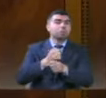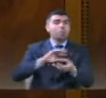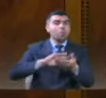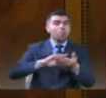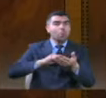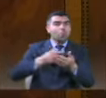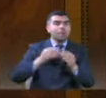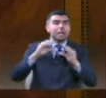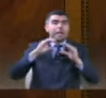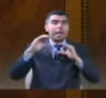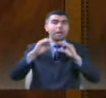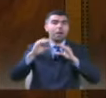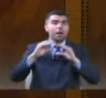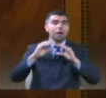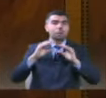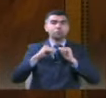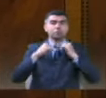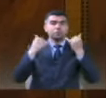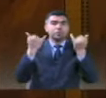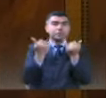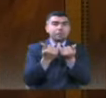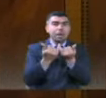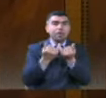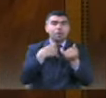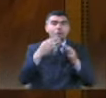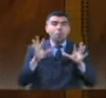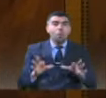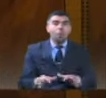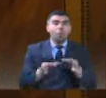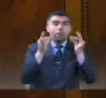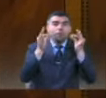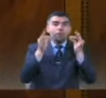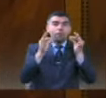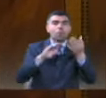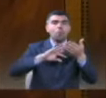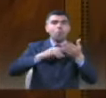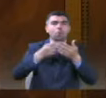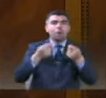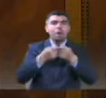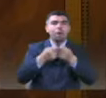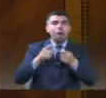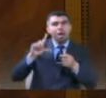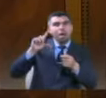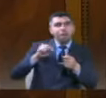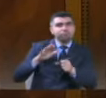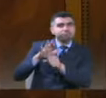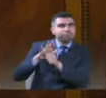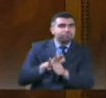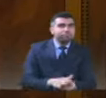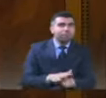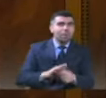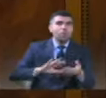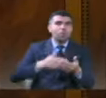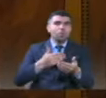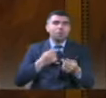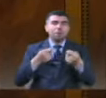مؤسسة الحوار الاجتماعي أي نتائج تذكر، وذلك بسبب تبخيسكم لهذا لها